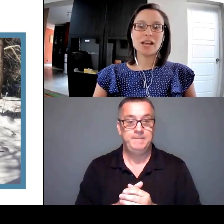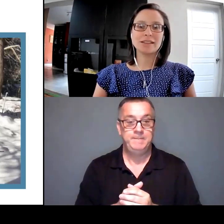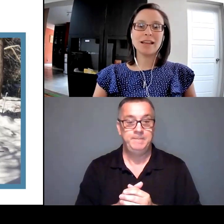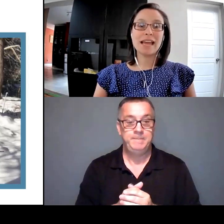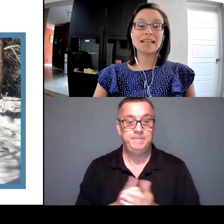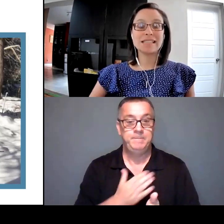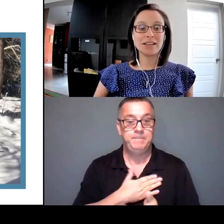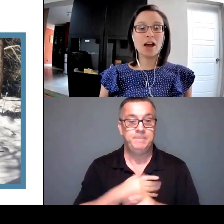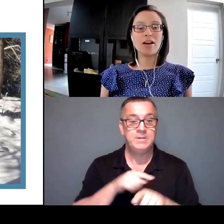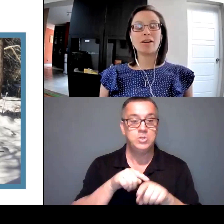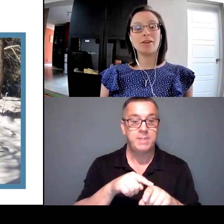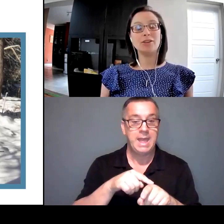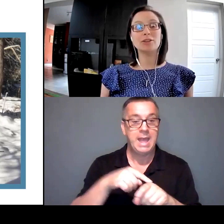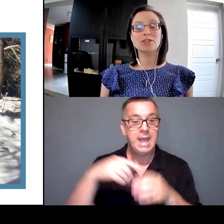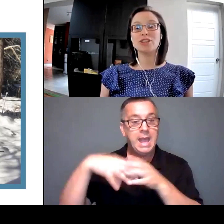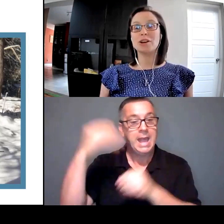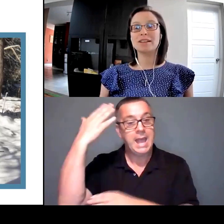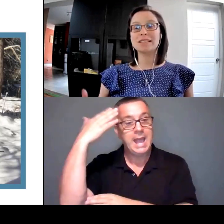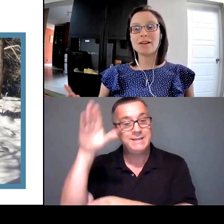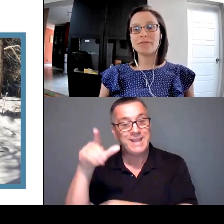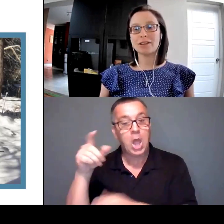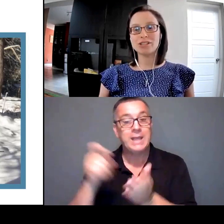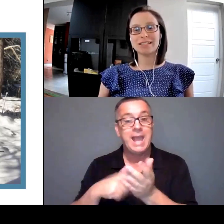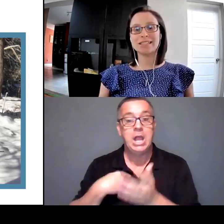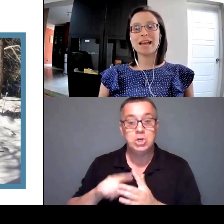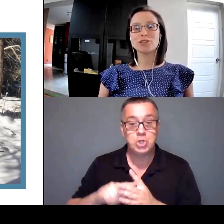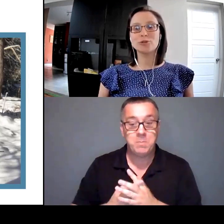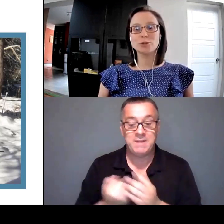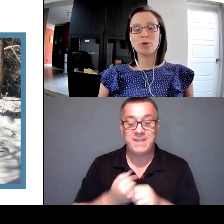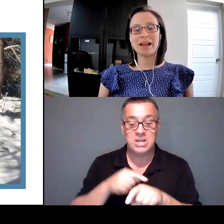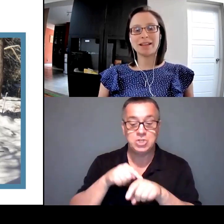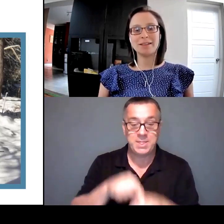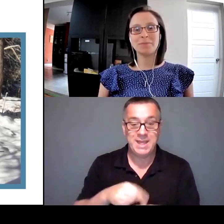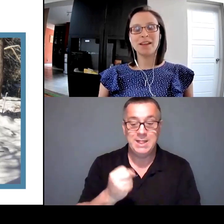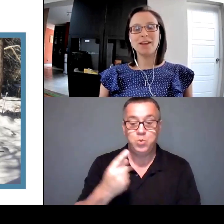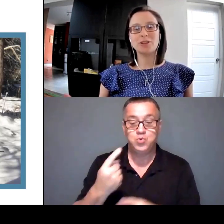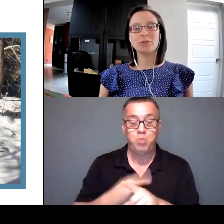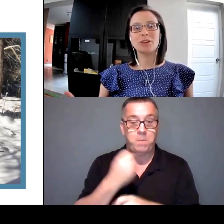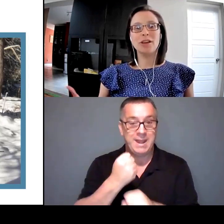mes jardins extérieurs lorsque j'ai commencé à faire du jardinage 12 mois par année.